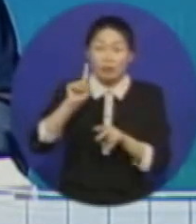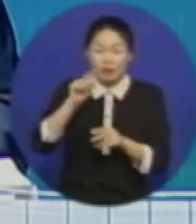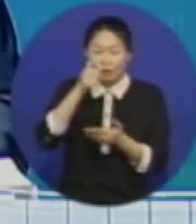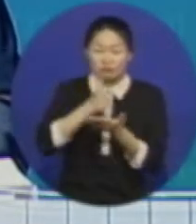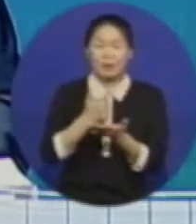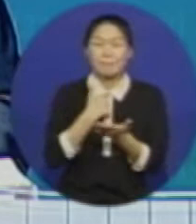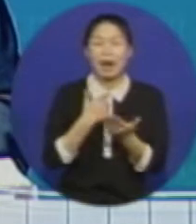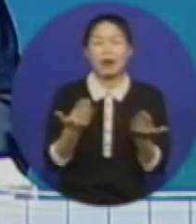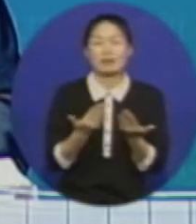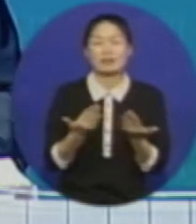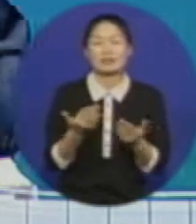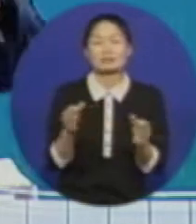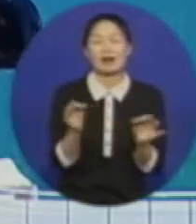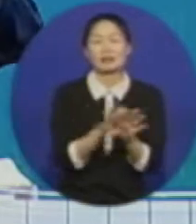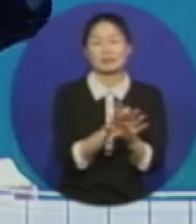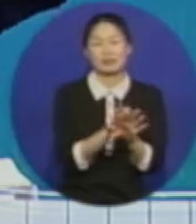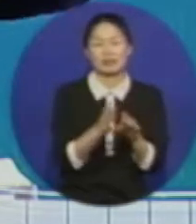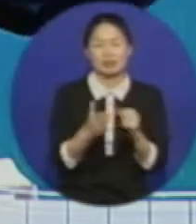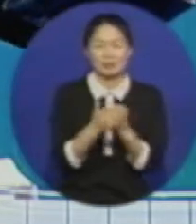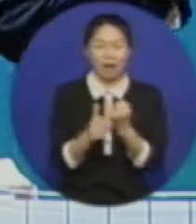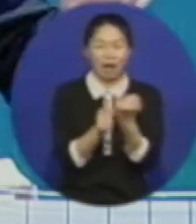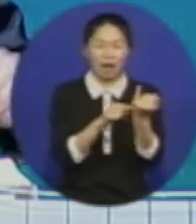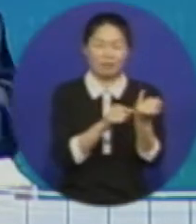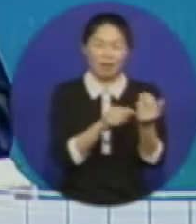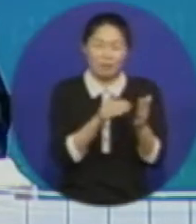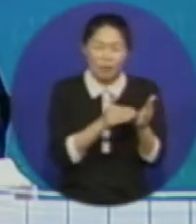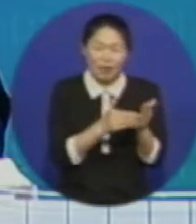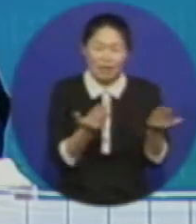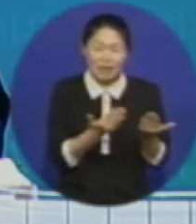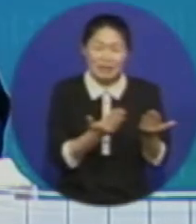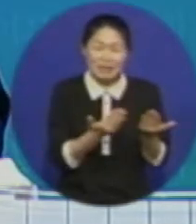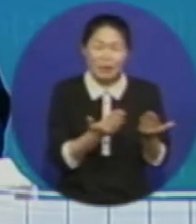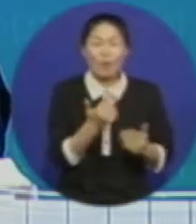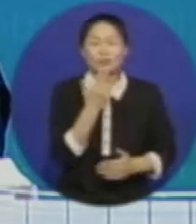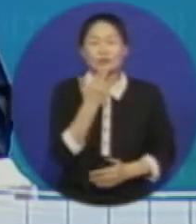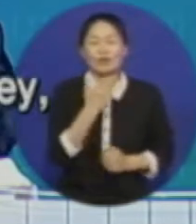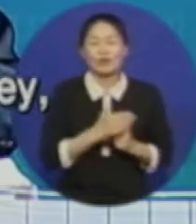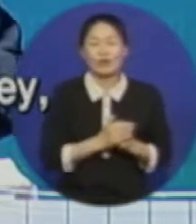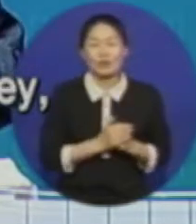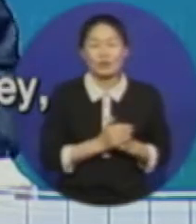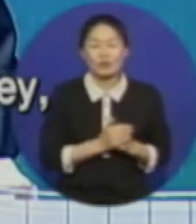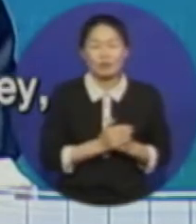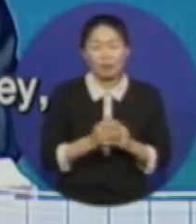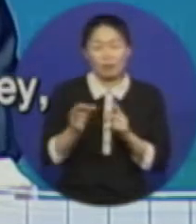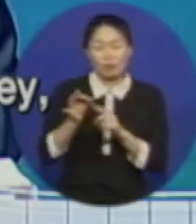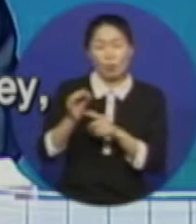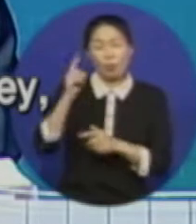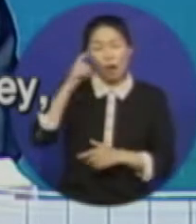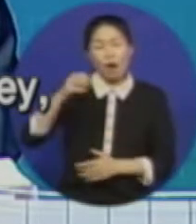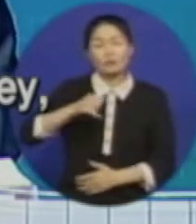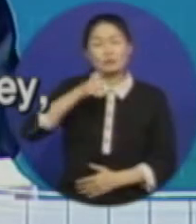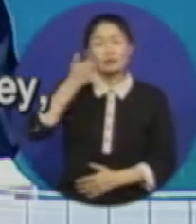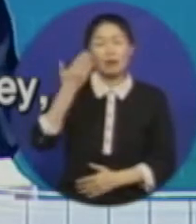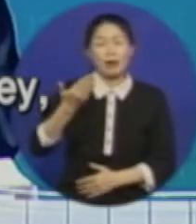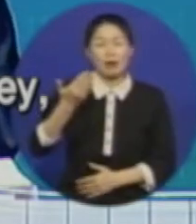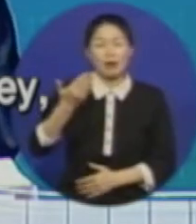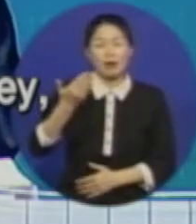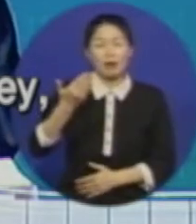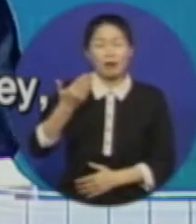없어졌어요 아내몰래 할 일이 없어졌어요 내가 이도 뇌 가지고 있나